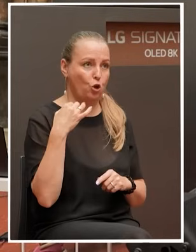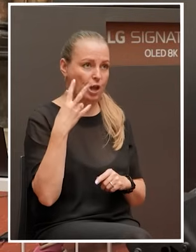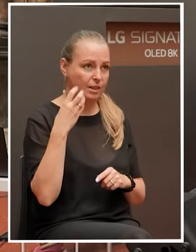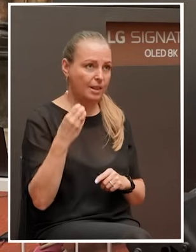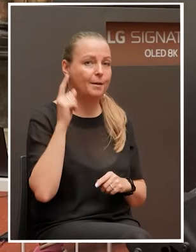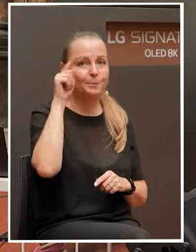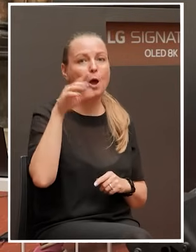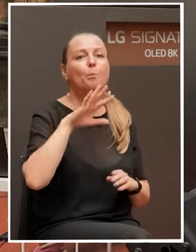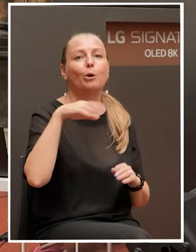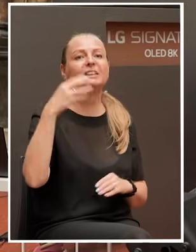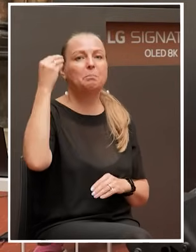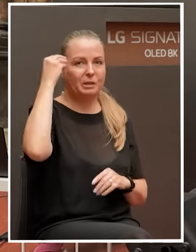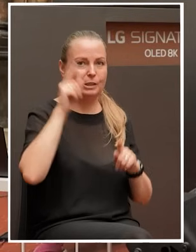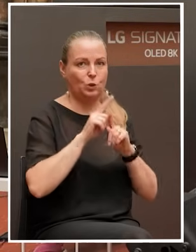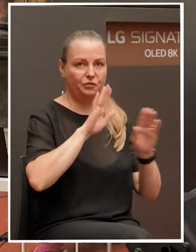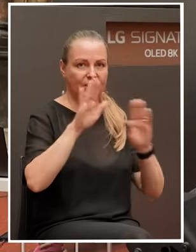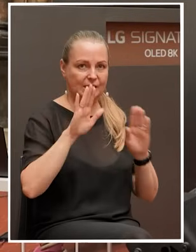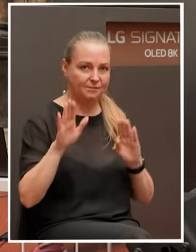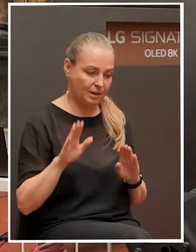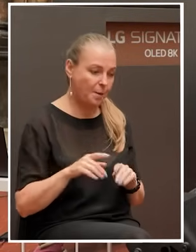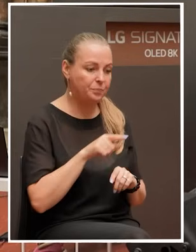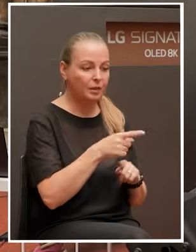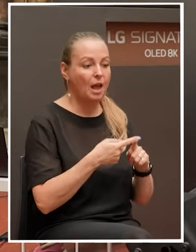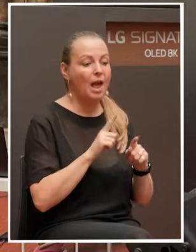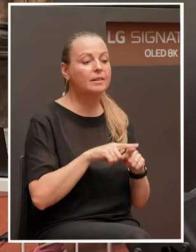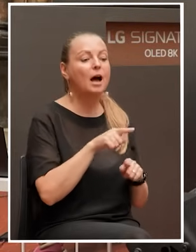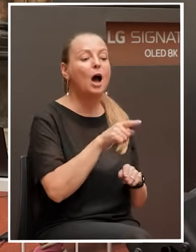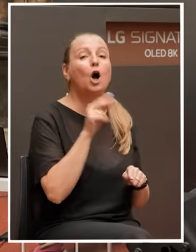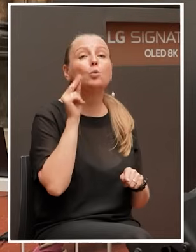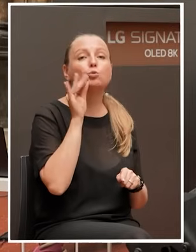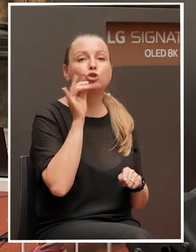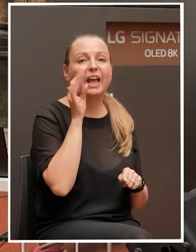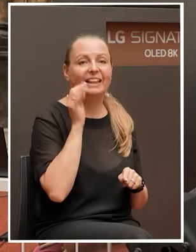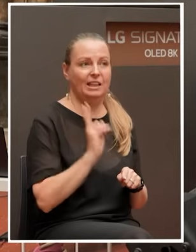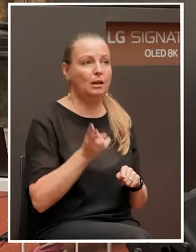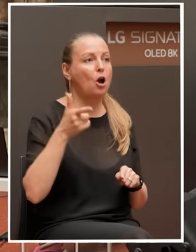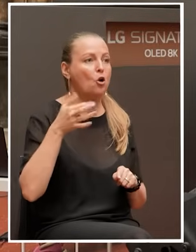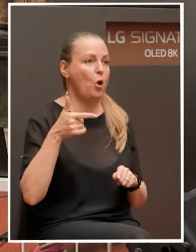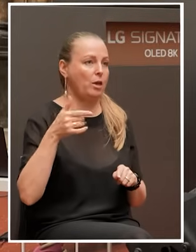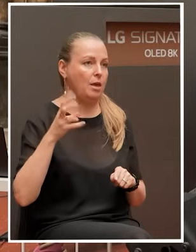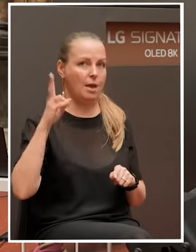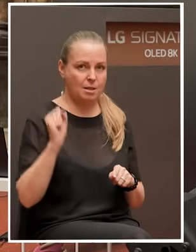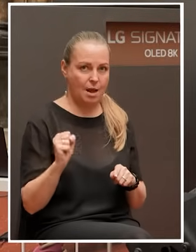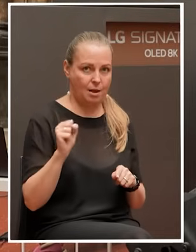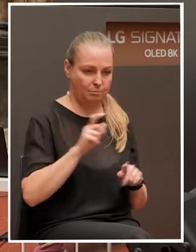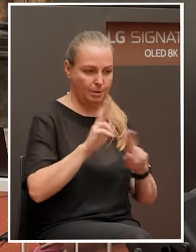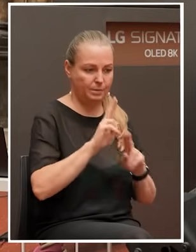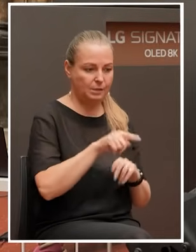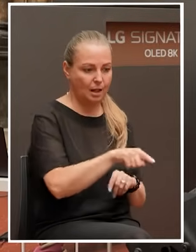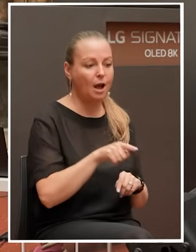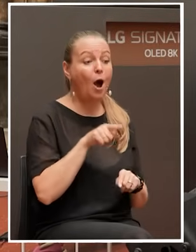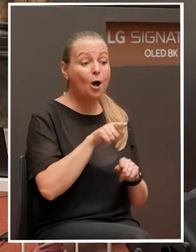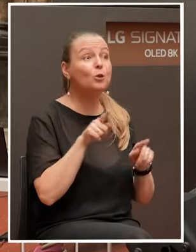после импрессионизма находится. Это вещь ученика Гогена Поля Серезье, члена группы Наби, который